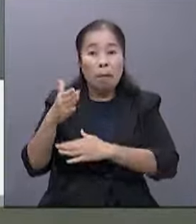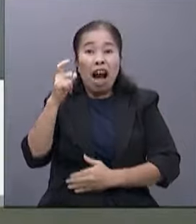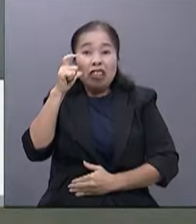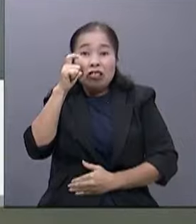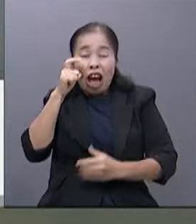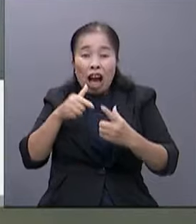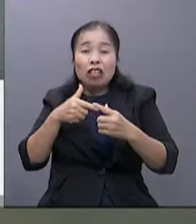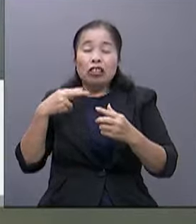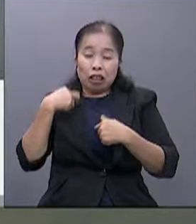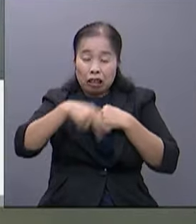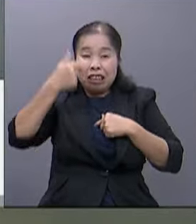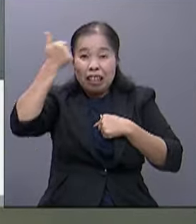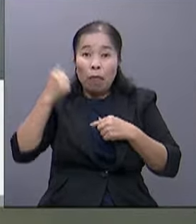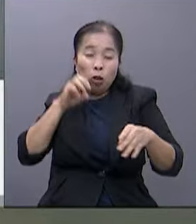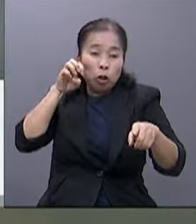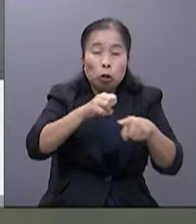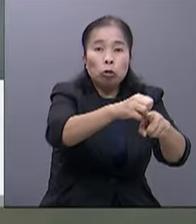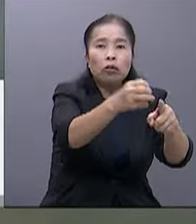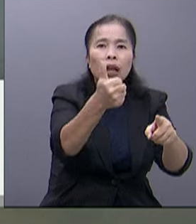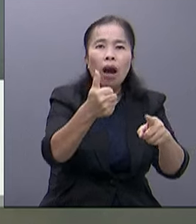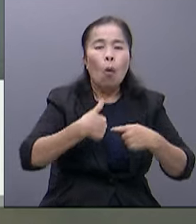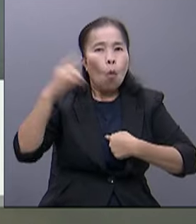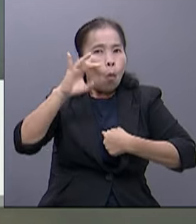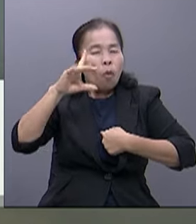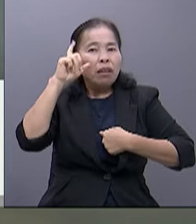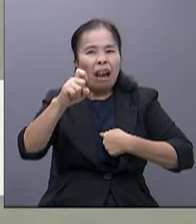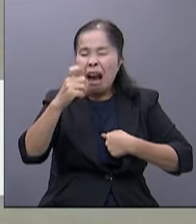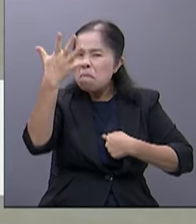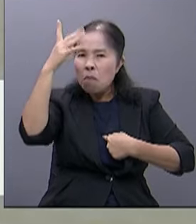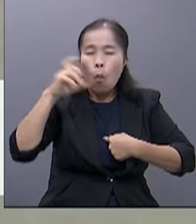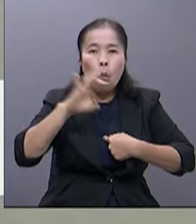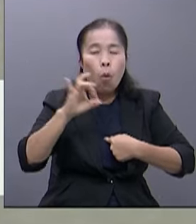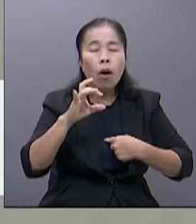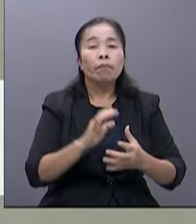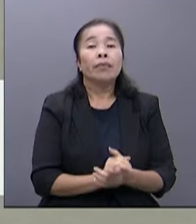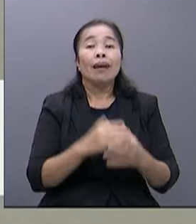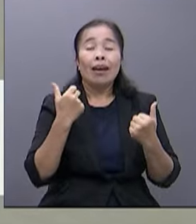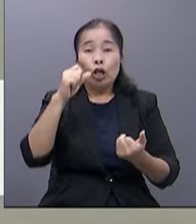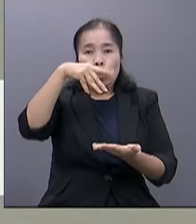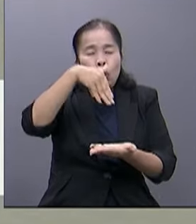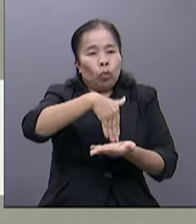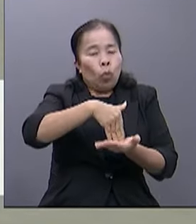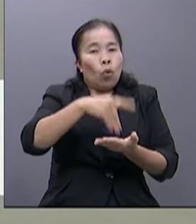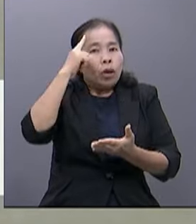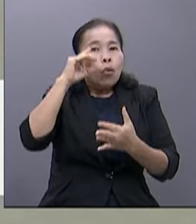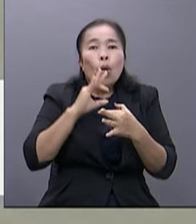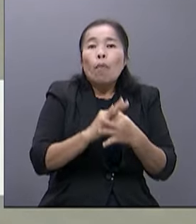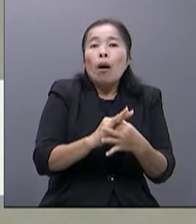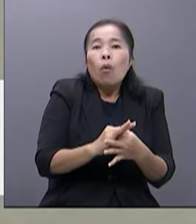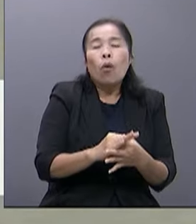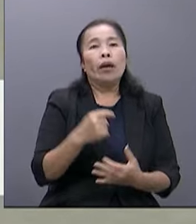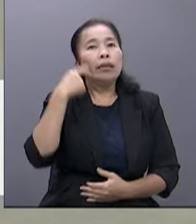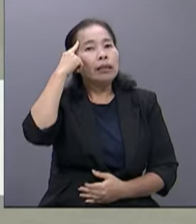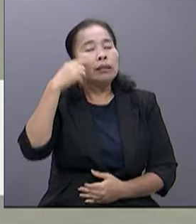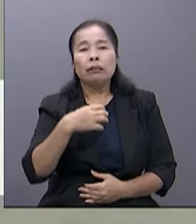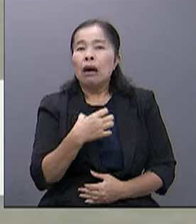มีความทนทานด้วยตายยากนะคะทางศูนย์วิจัยและพัฒนาการเพาะเลี้ยงสัตว์น้ำชายฝั่งสงขลาเตรียมจะเปิดพื้